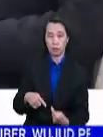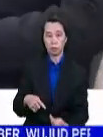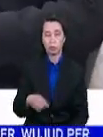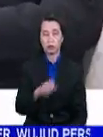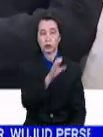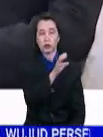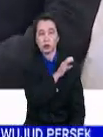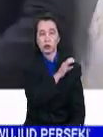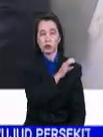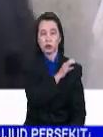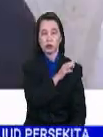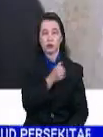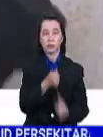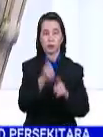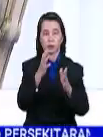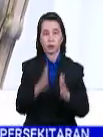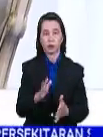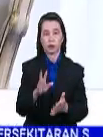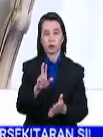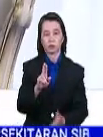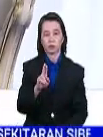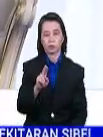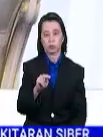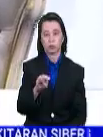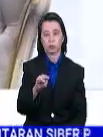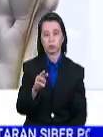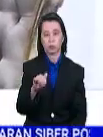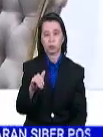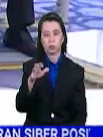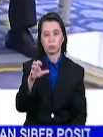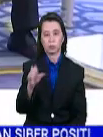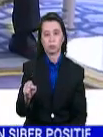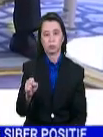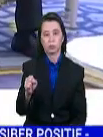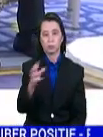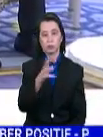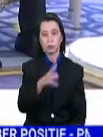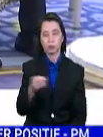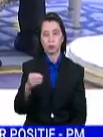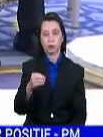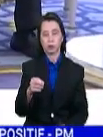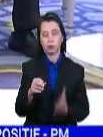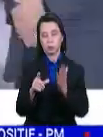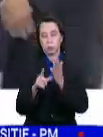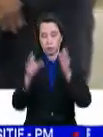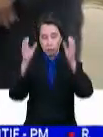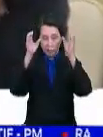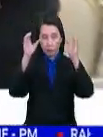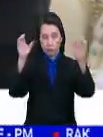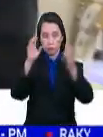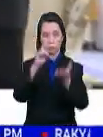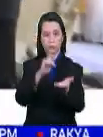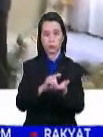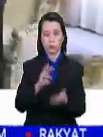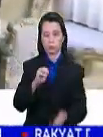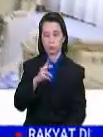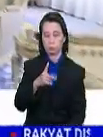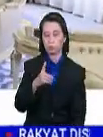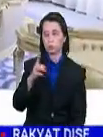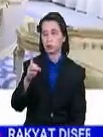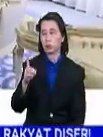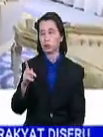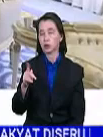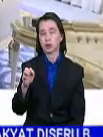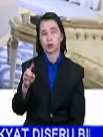ialah pengurus lembaga pengarah unimos transfree.id Panglima zuma.jar Ai dan naizela Dato Dr Muhammad kazim